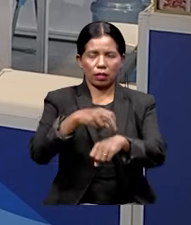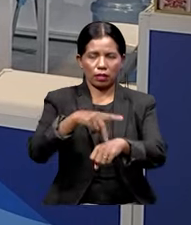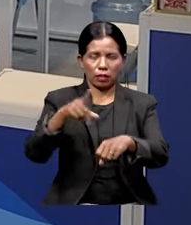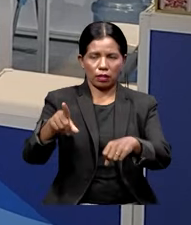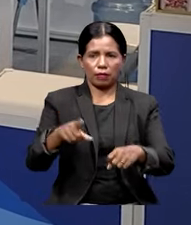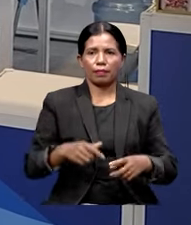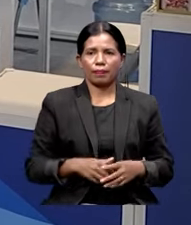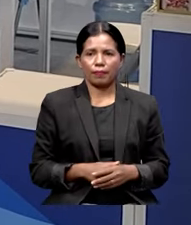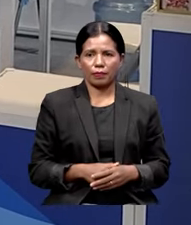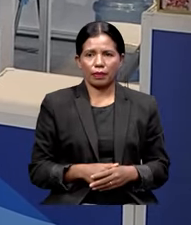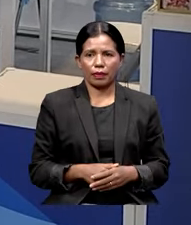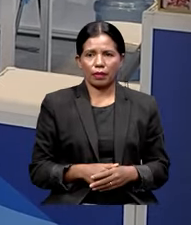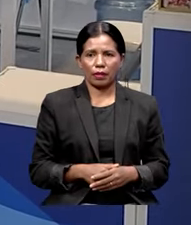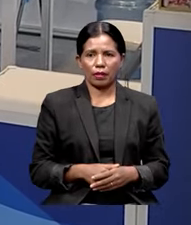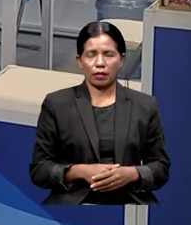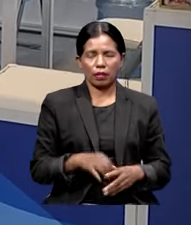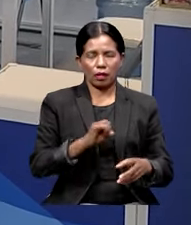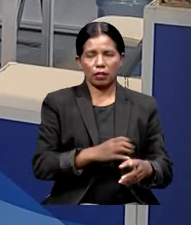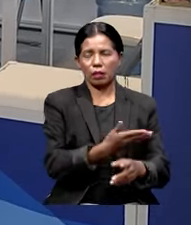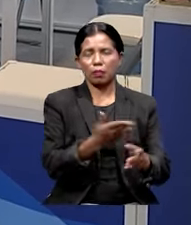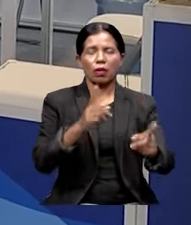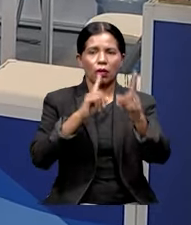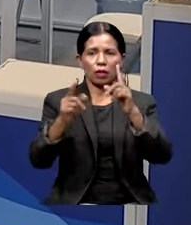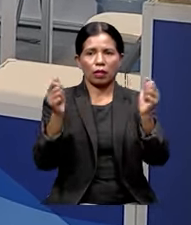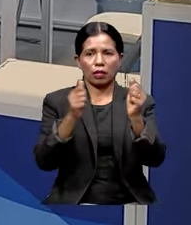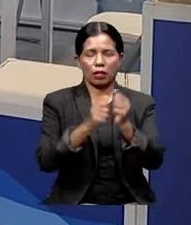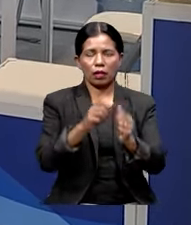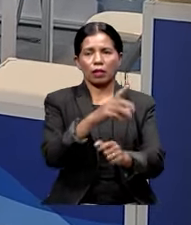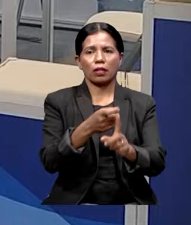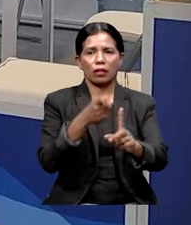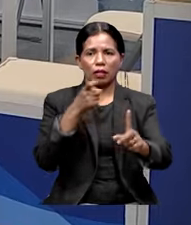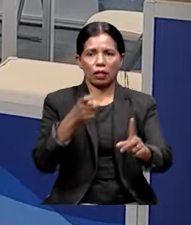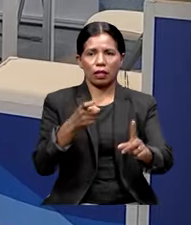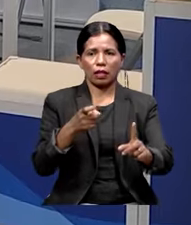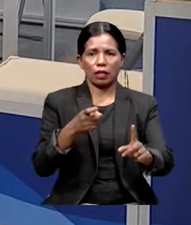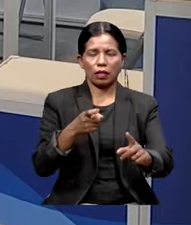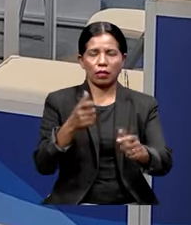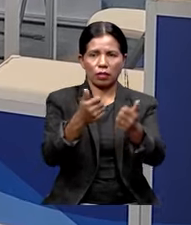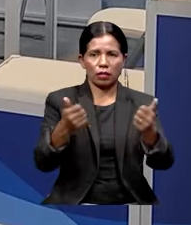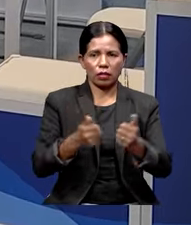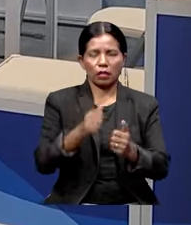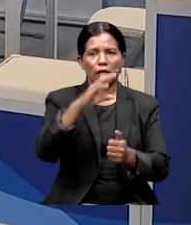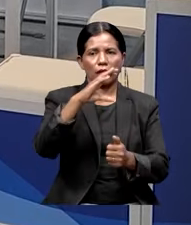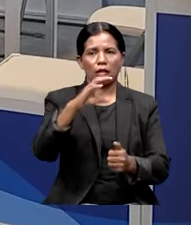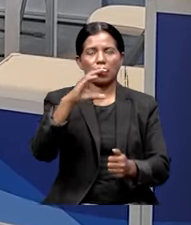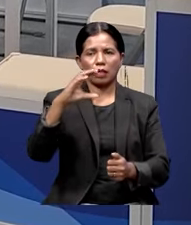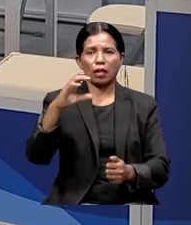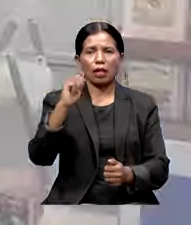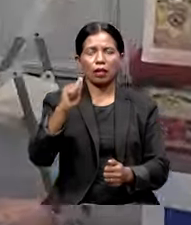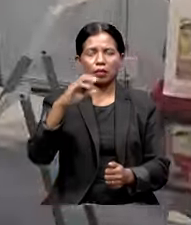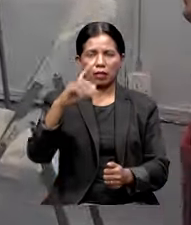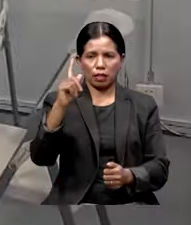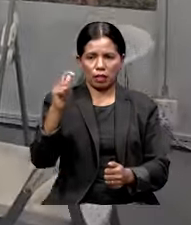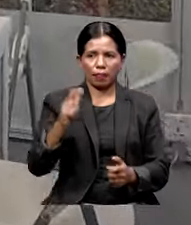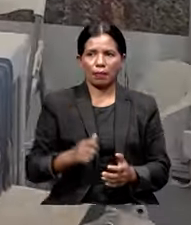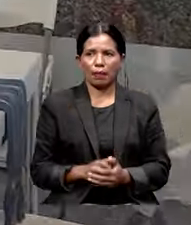Expo. Turmai, hasu pada dalia ho manager husi asosiasaung Cafe Timor.